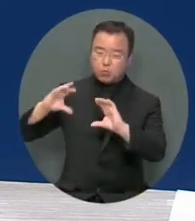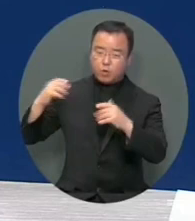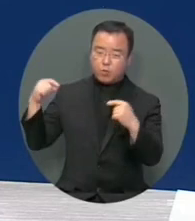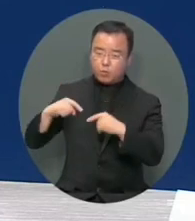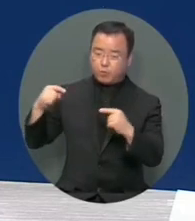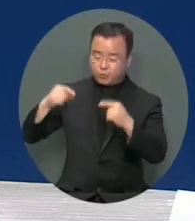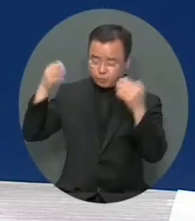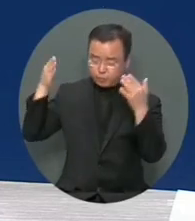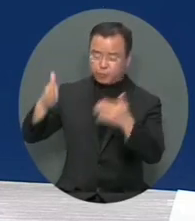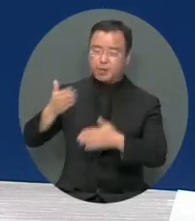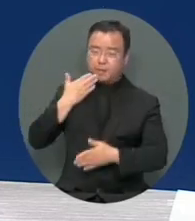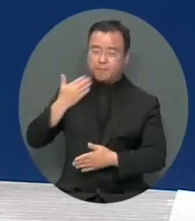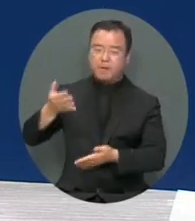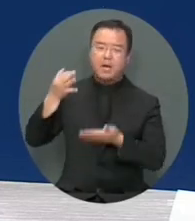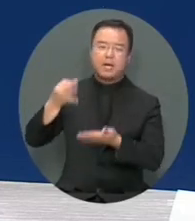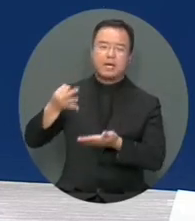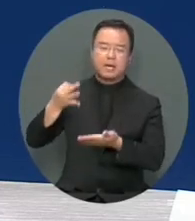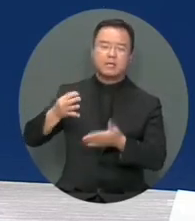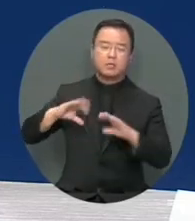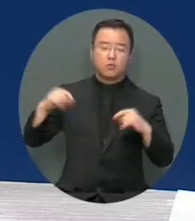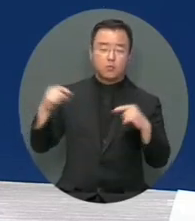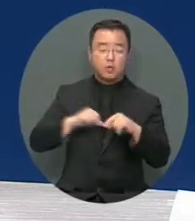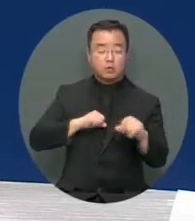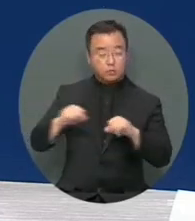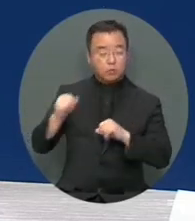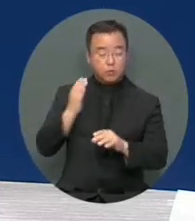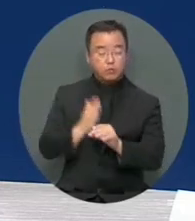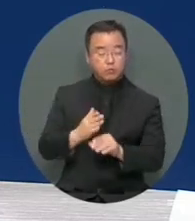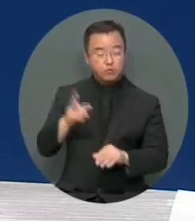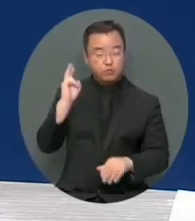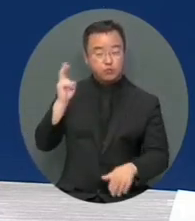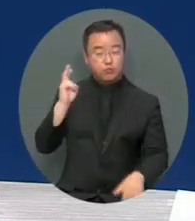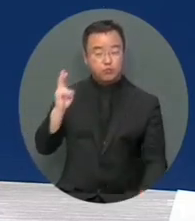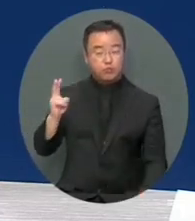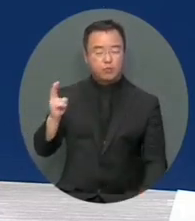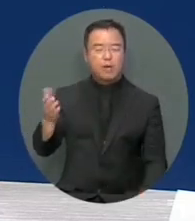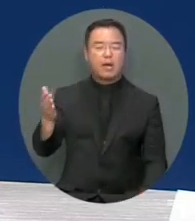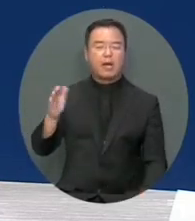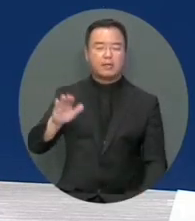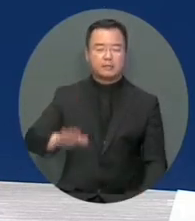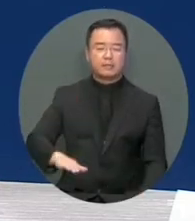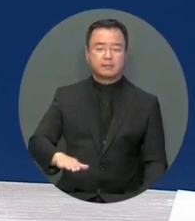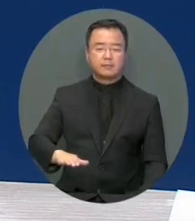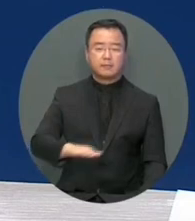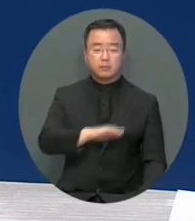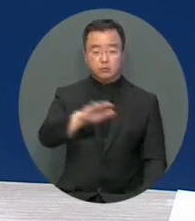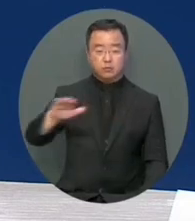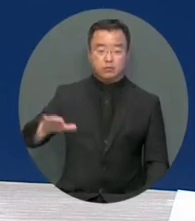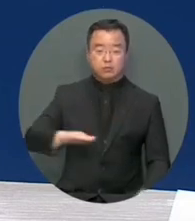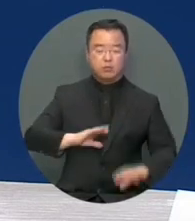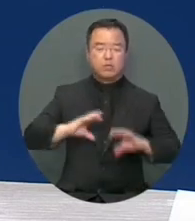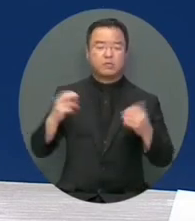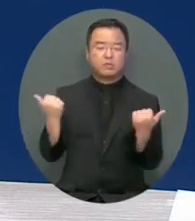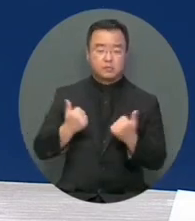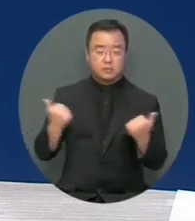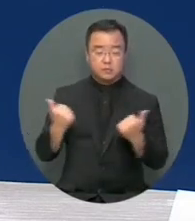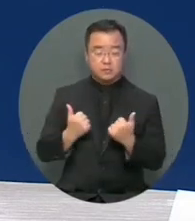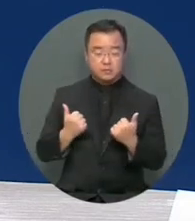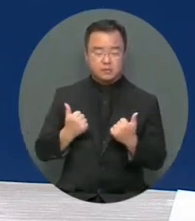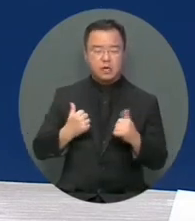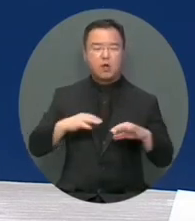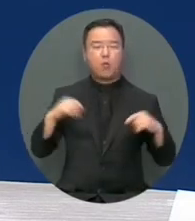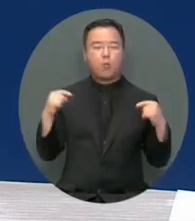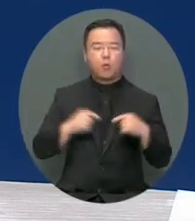그래서 가치 외교를 표방하시는 것으로 알고 있습니다. 그러나 우리 의회 외교에는